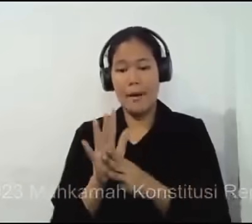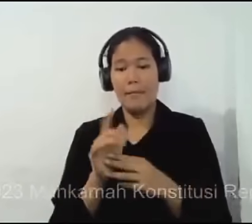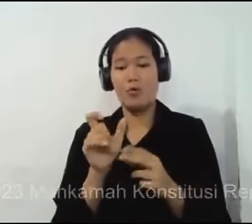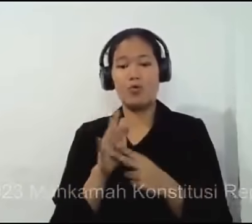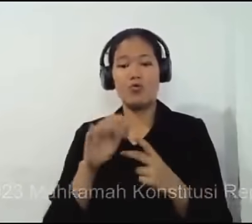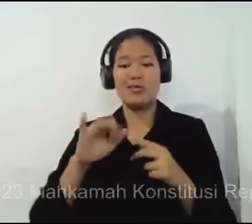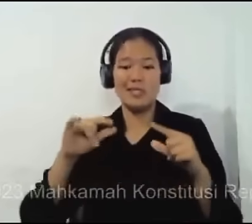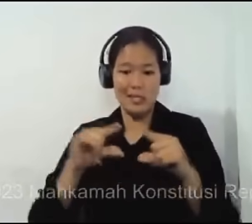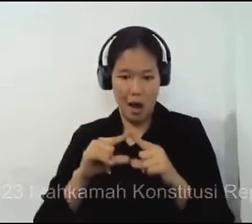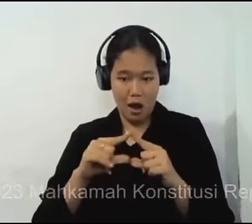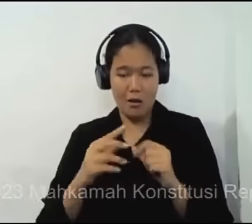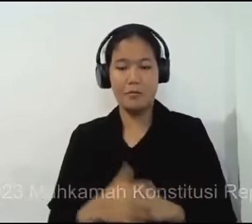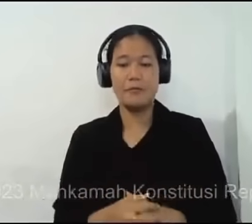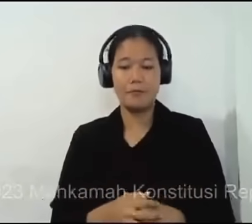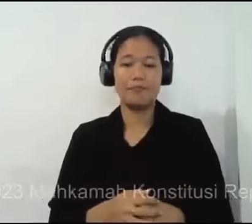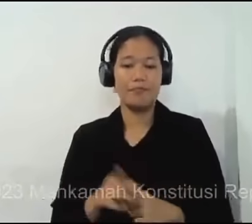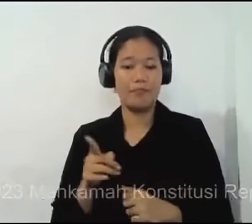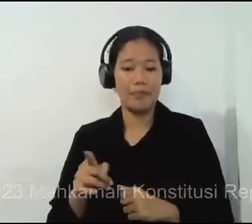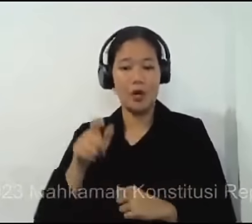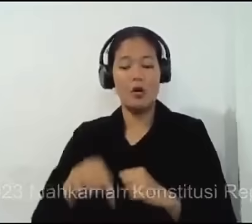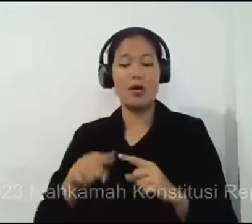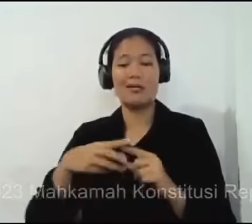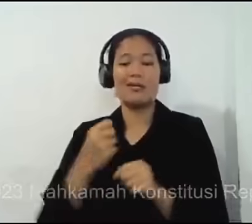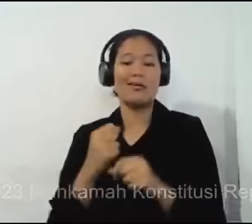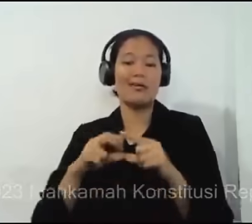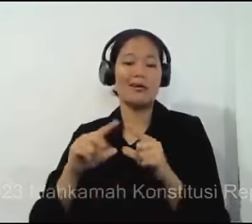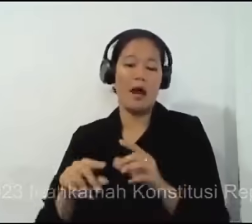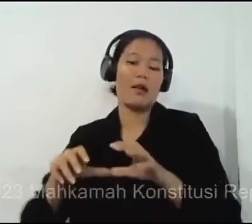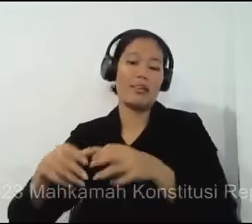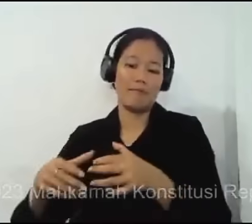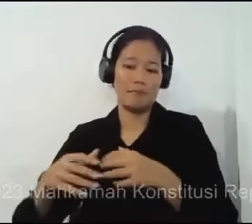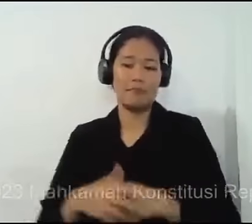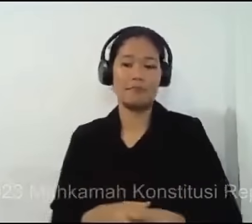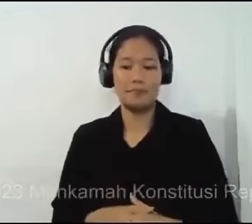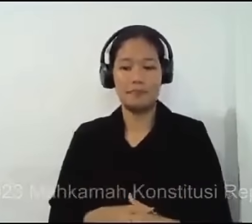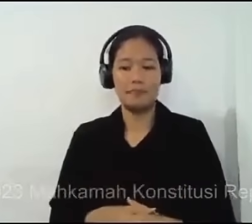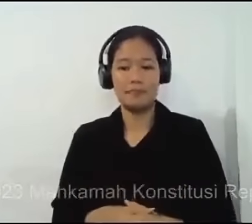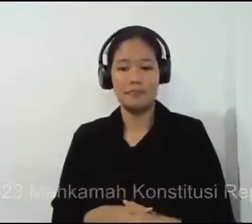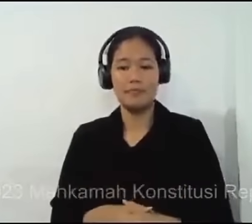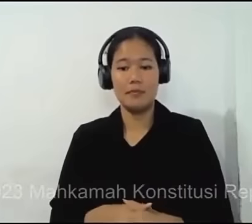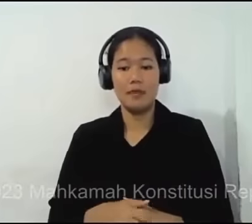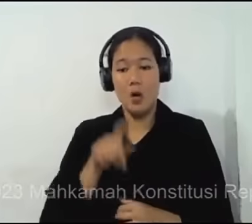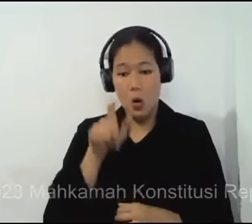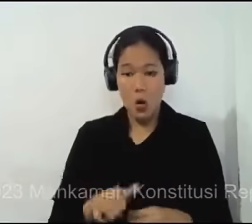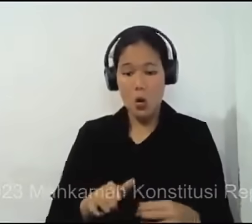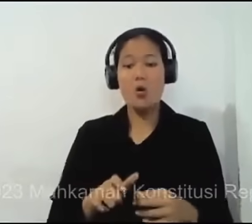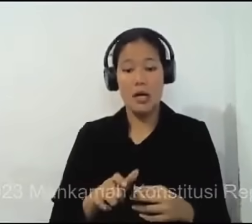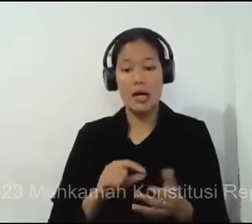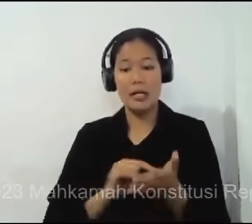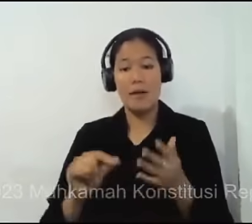unusia saudara Tegar Apriansah dan kawan-kawan perorangan warga negara